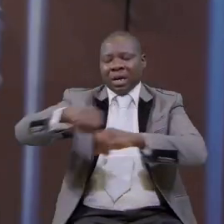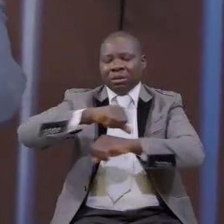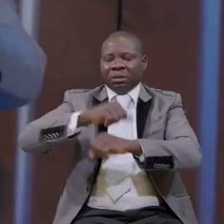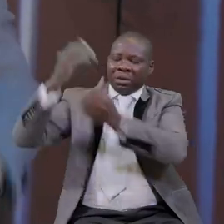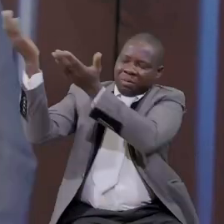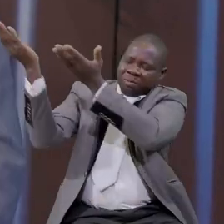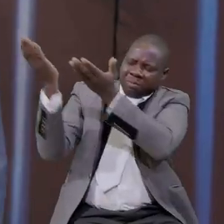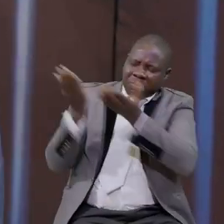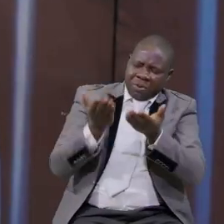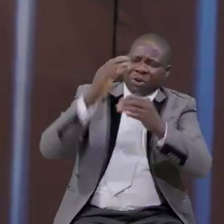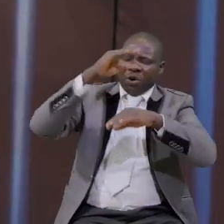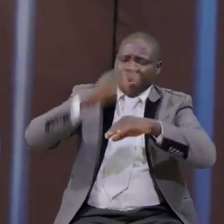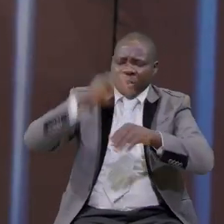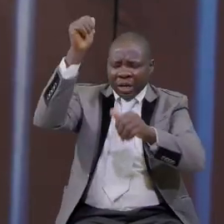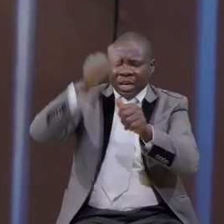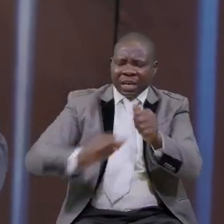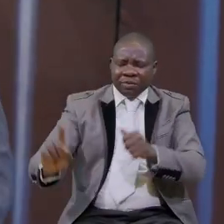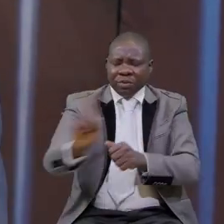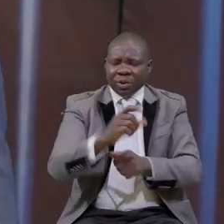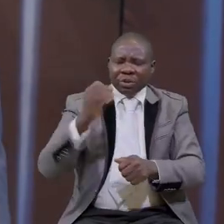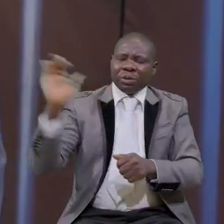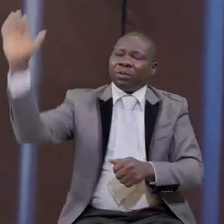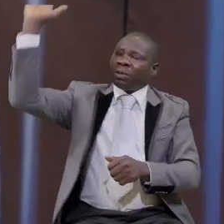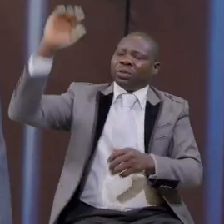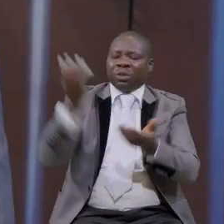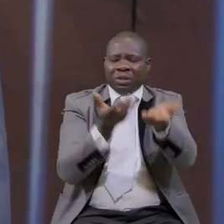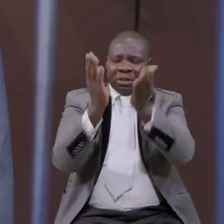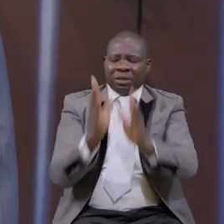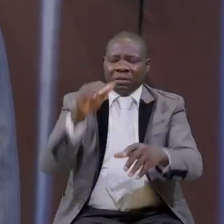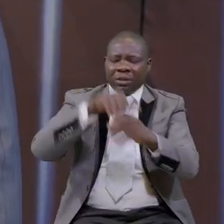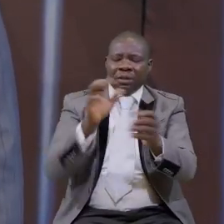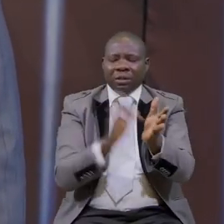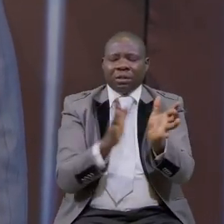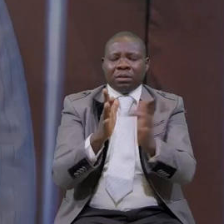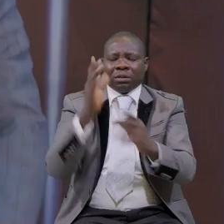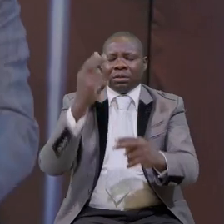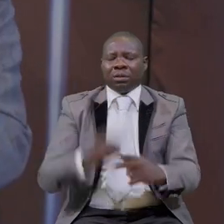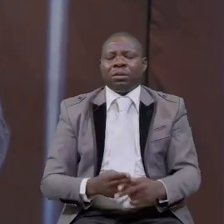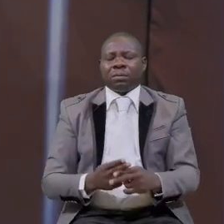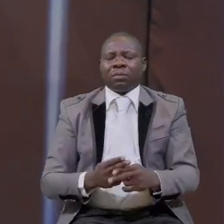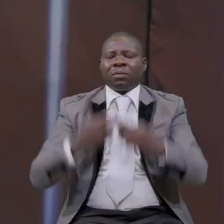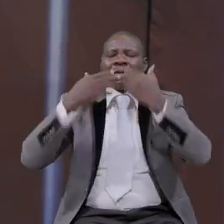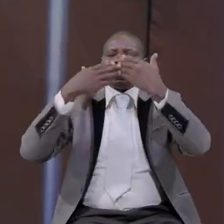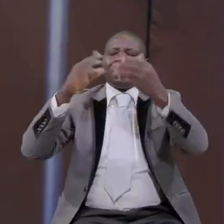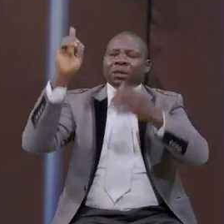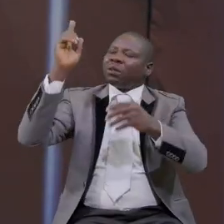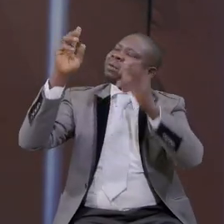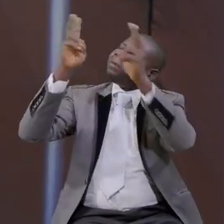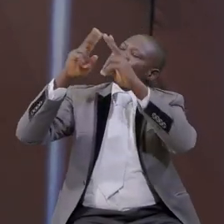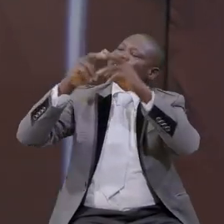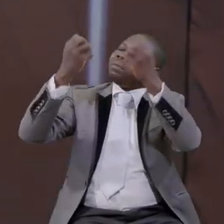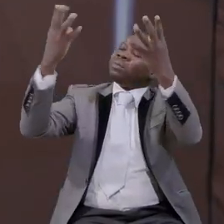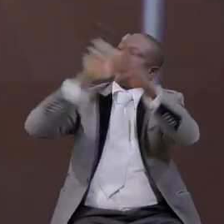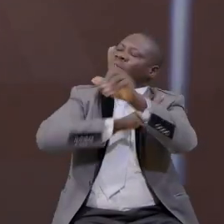prodiges, envoie-la sur chacun, sur tes serviteurs au nom de Jésus. Merci Père